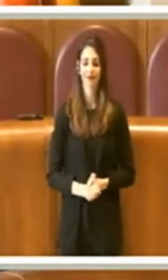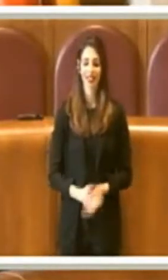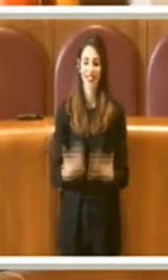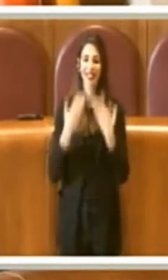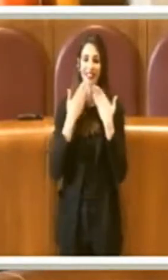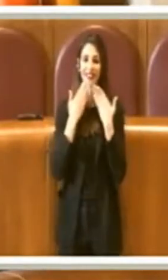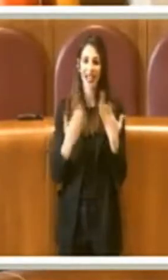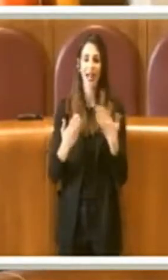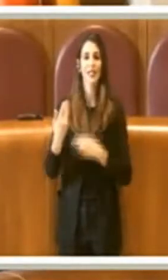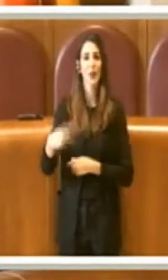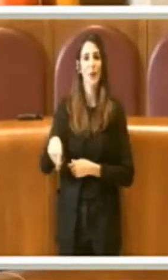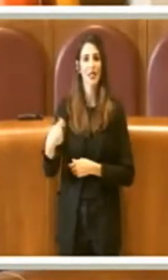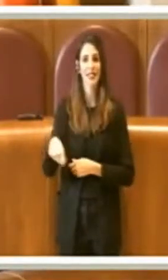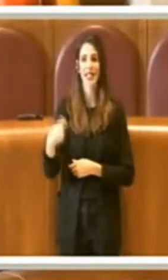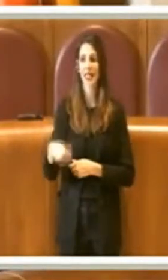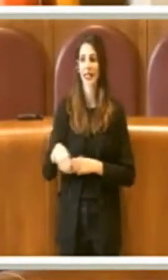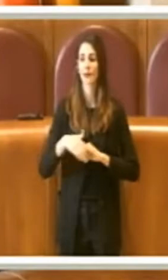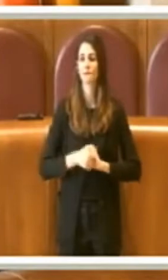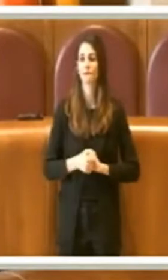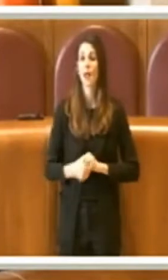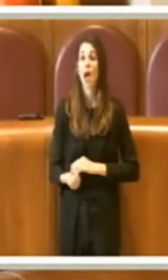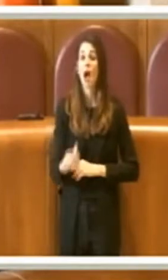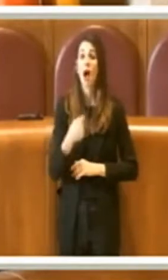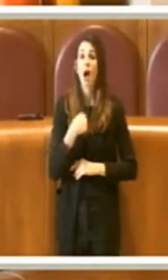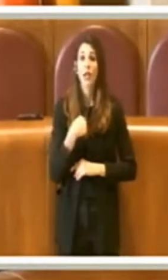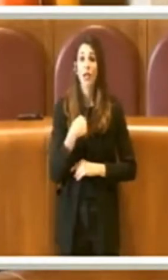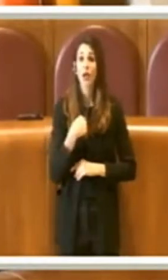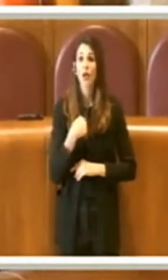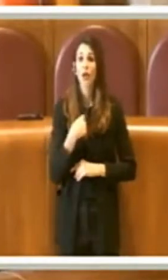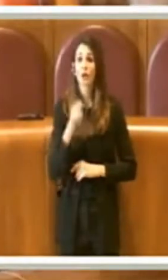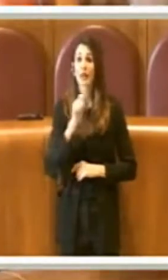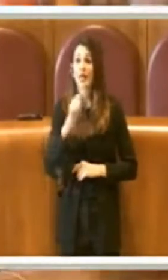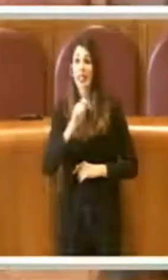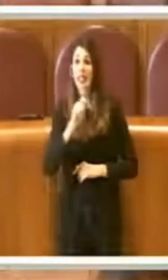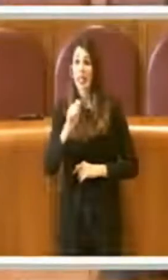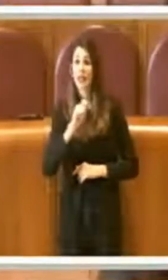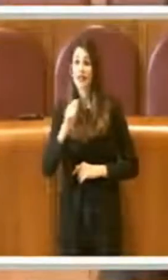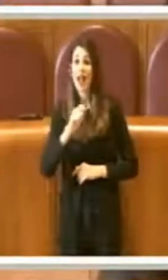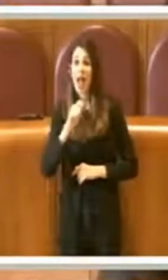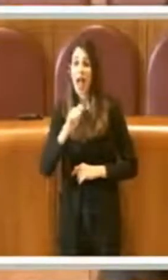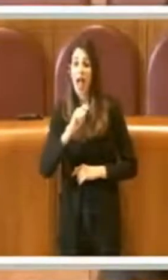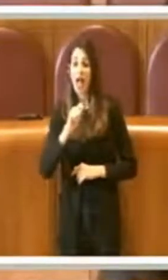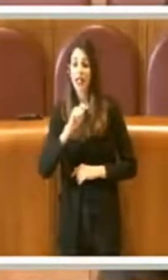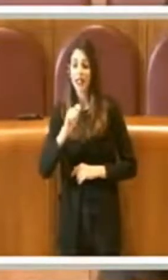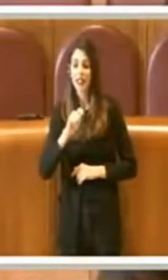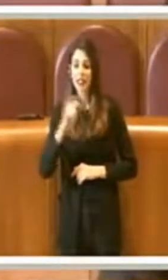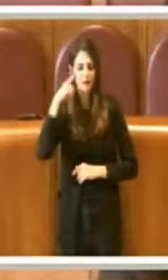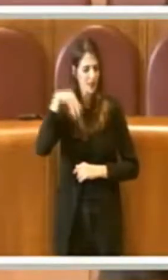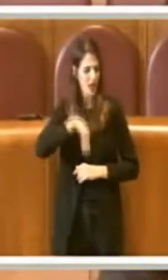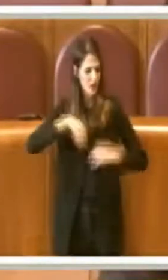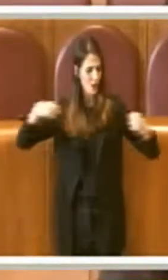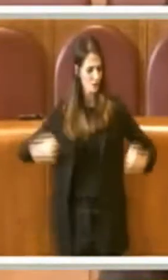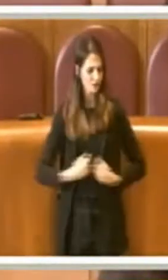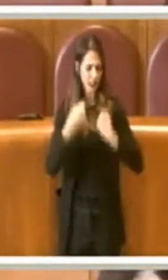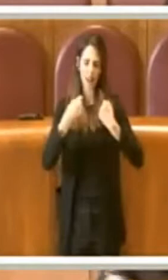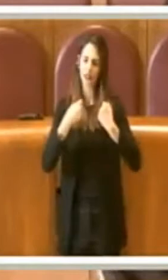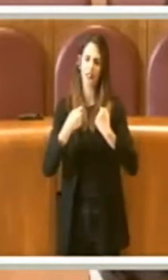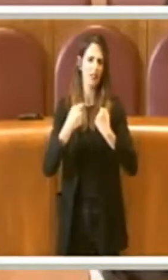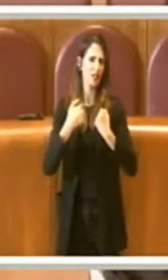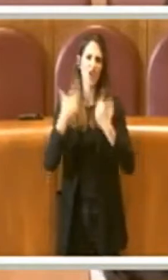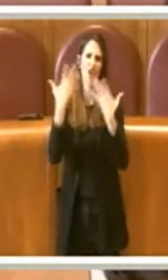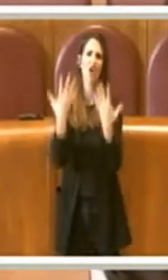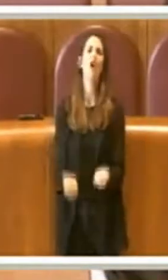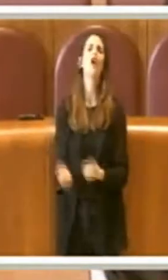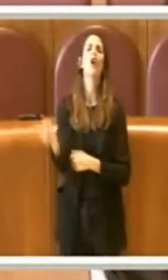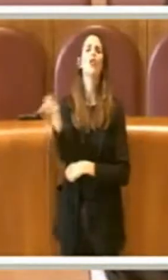Grazie Presidente, ma a me gli interventi che entrano in contraddizione con se stessi mano a mano